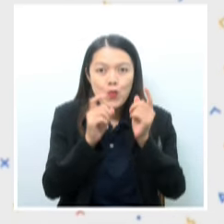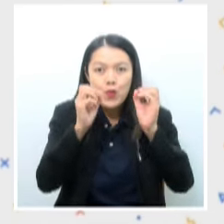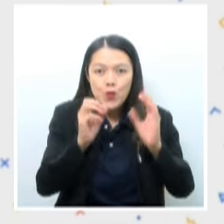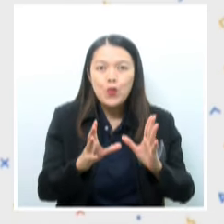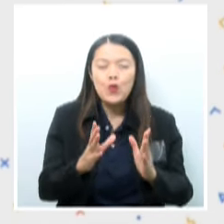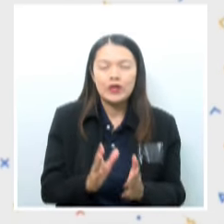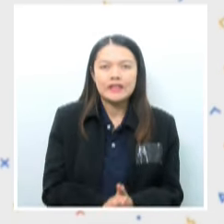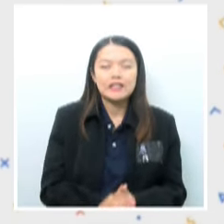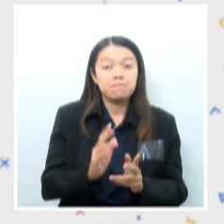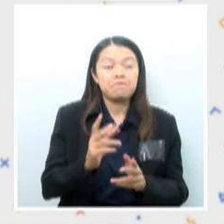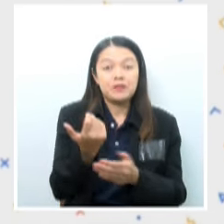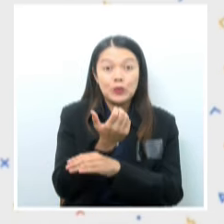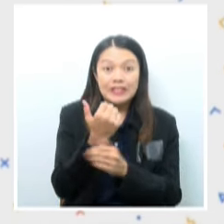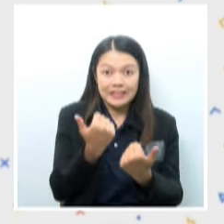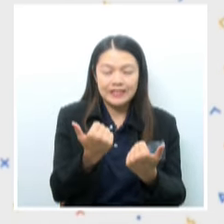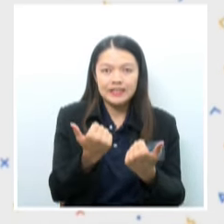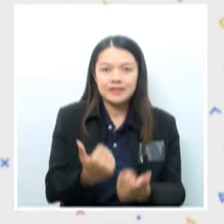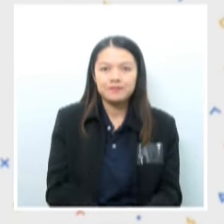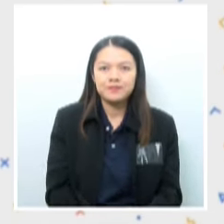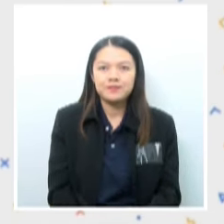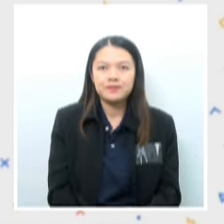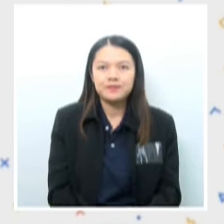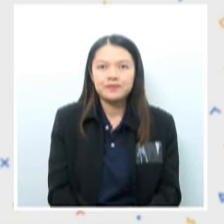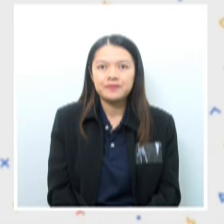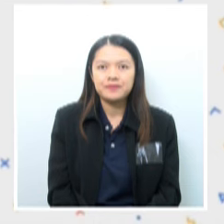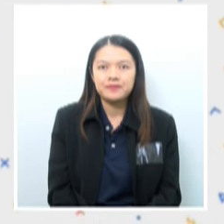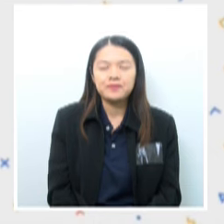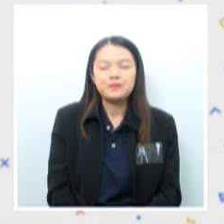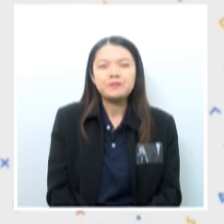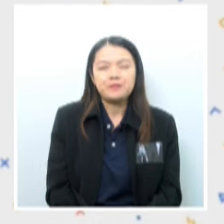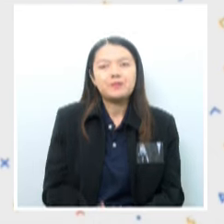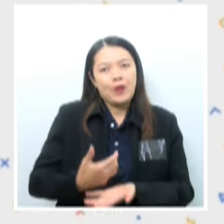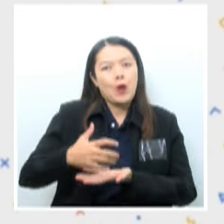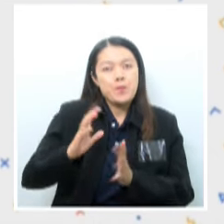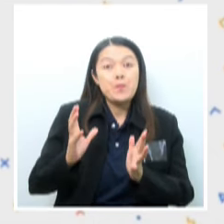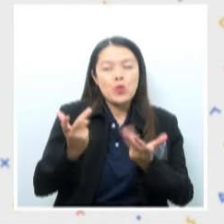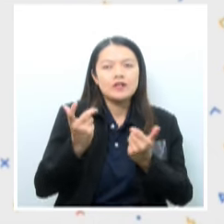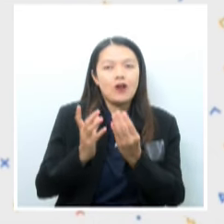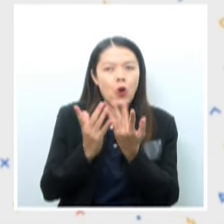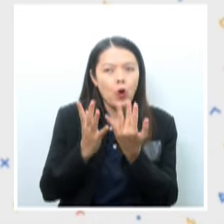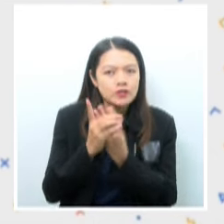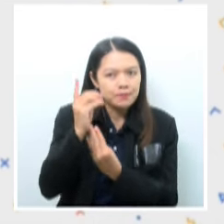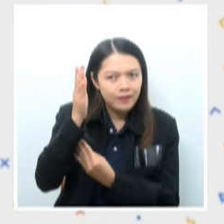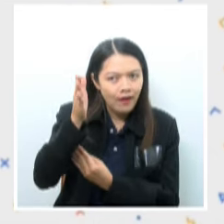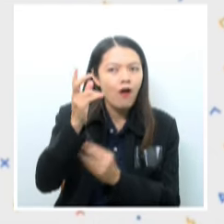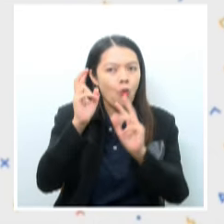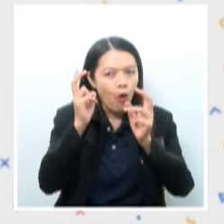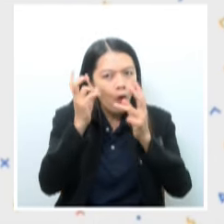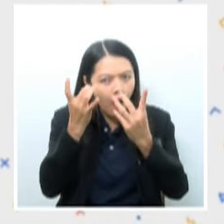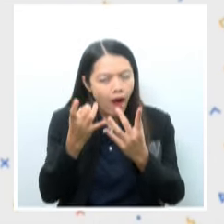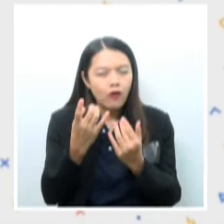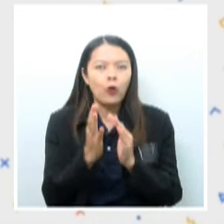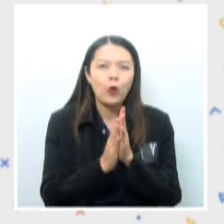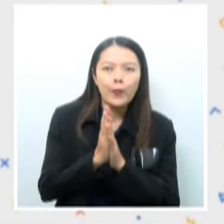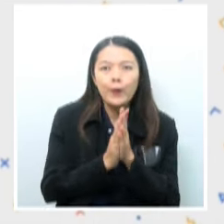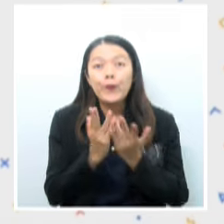อง OBEC Channel ก็คงดีเพียงเท่านี้นะครับเดี๋ยวรอในสัปดาห์หน้านะครับจะเป็นประเด็นเนื้อหาอะไรค่อยติด